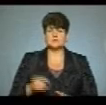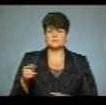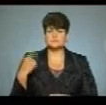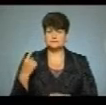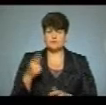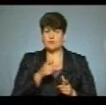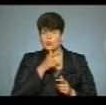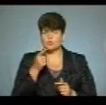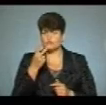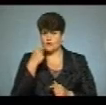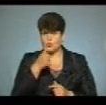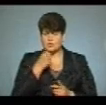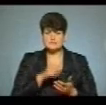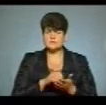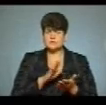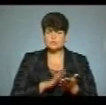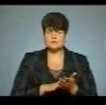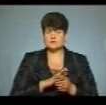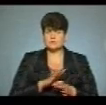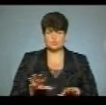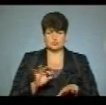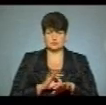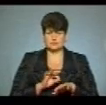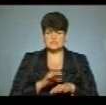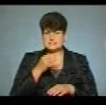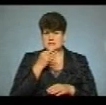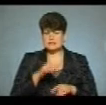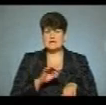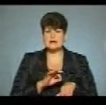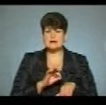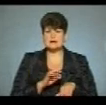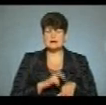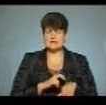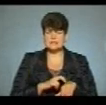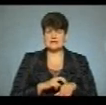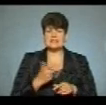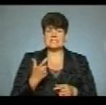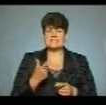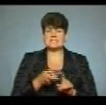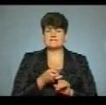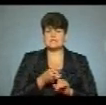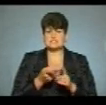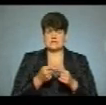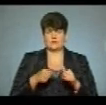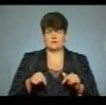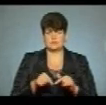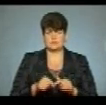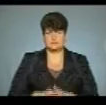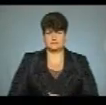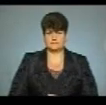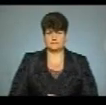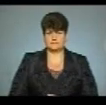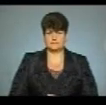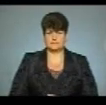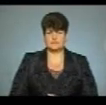Тернопільщині протягом 2 років не реєстрували цих захворювань, повідомила лікар інфекційного відділення лікарні швидкої допомоги Світлана Нестеренко.